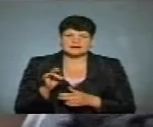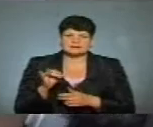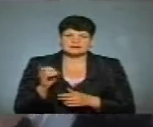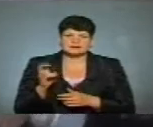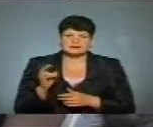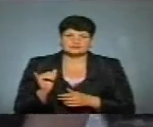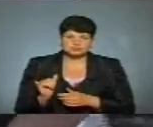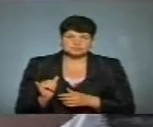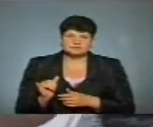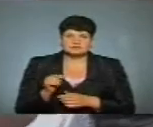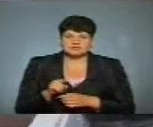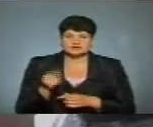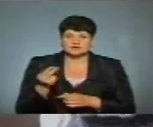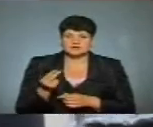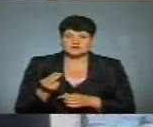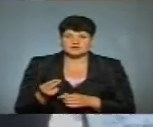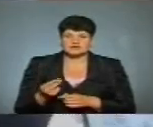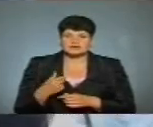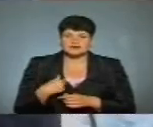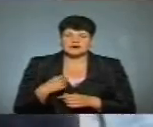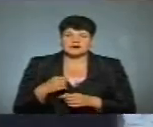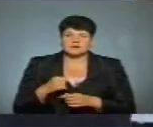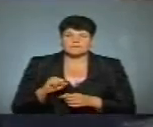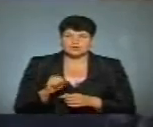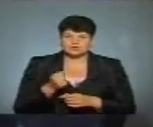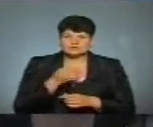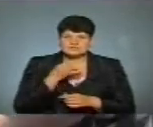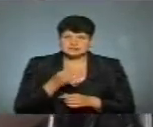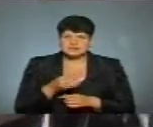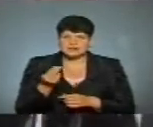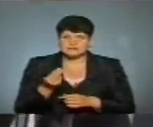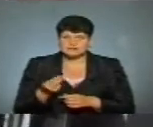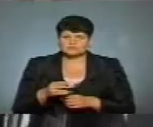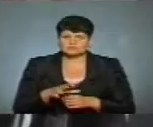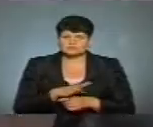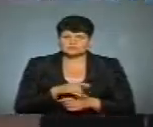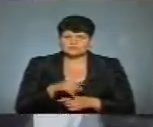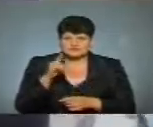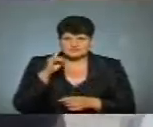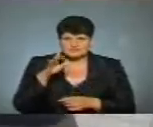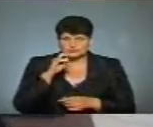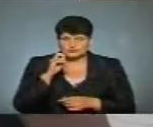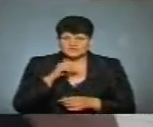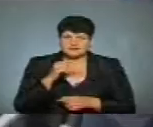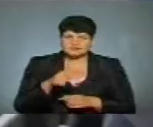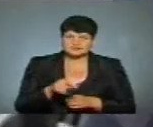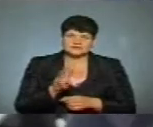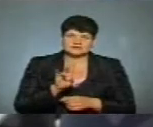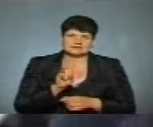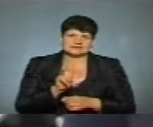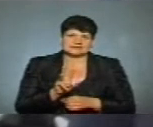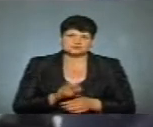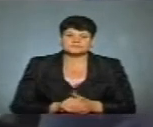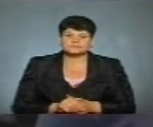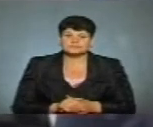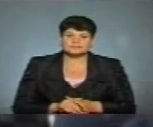що намалювали. І я їй подрузі сказала, намалюй тут, щоб було слава Україні, а з того краю тризу.